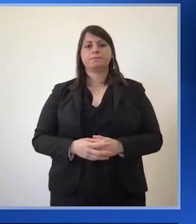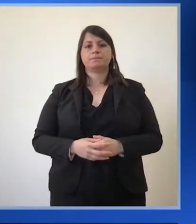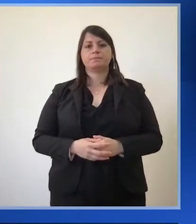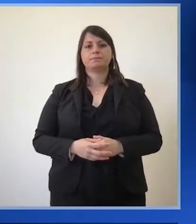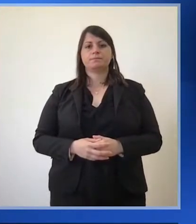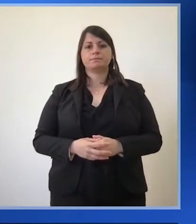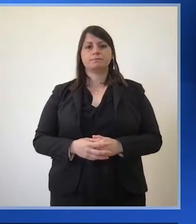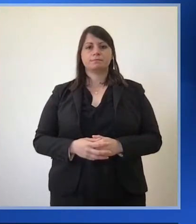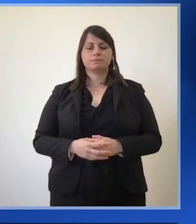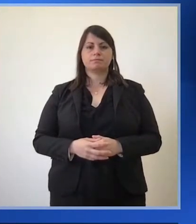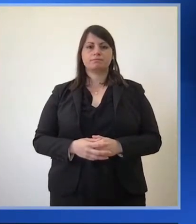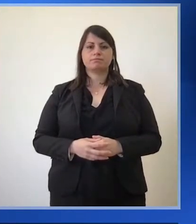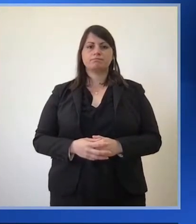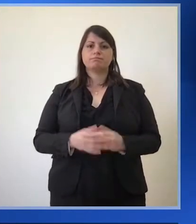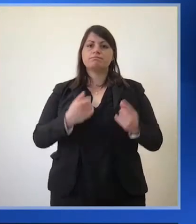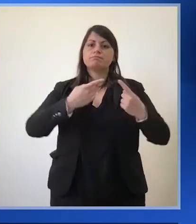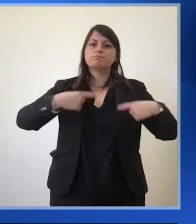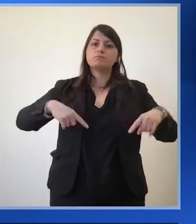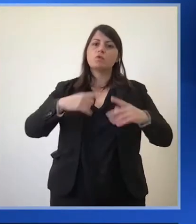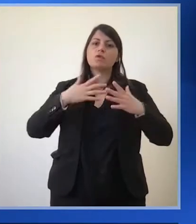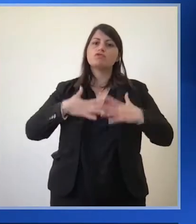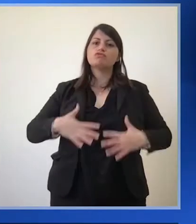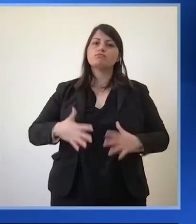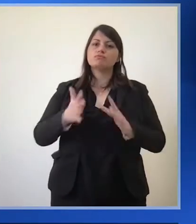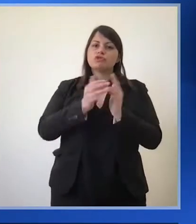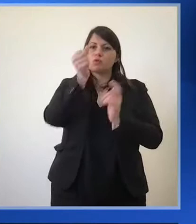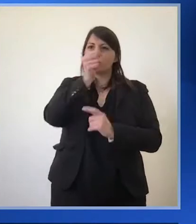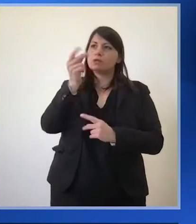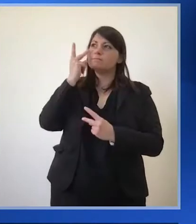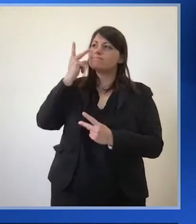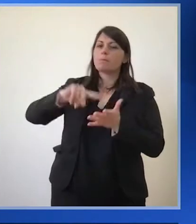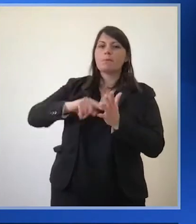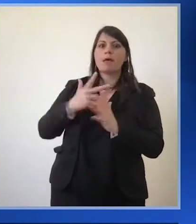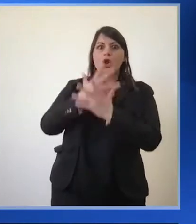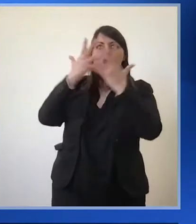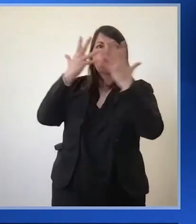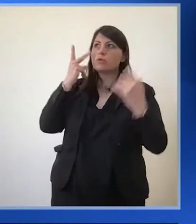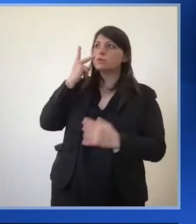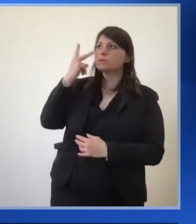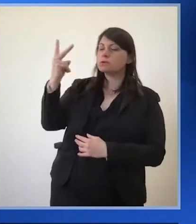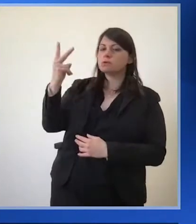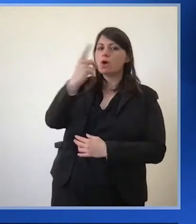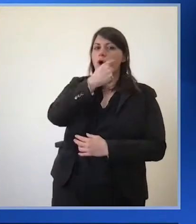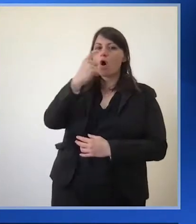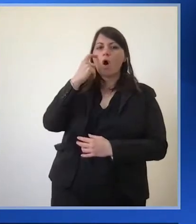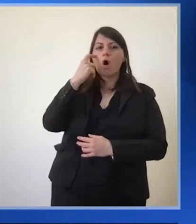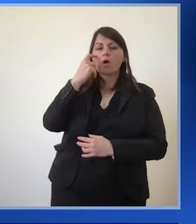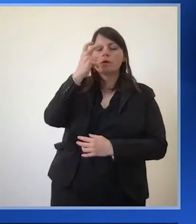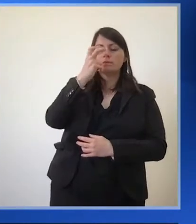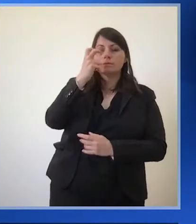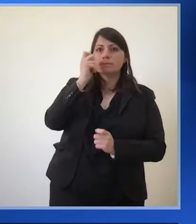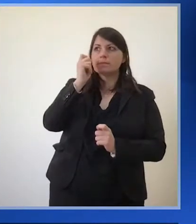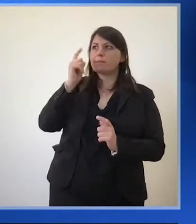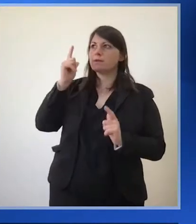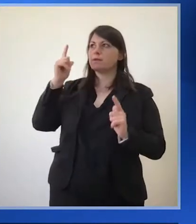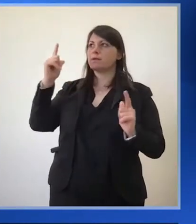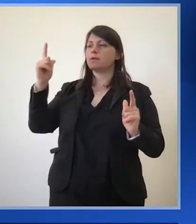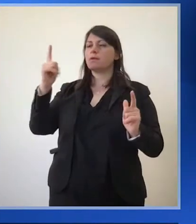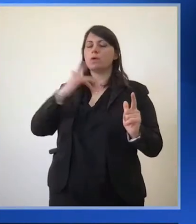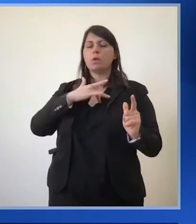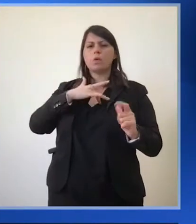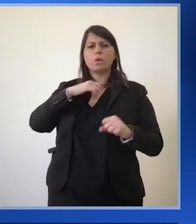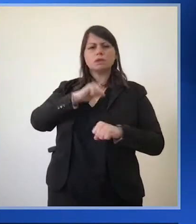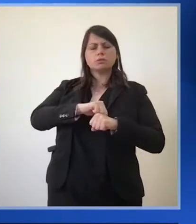Guardando quelle piaghe gloriose, i nostri occhi increduli si aprono, i nostri cuori induriti